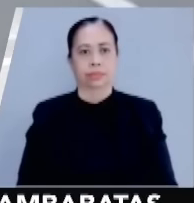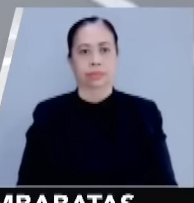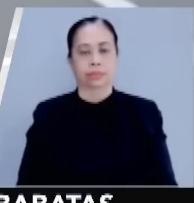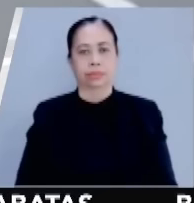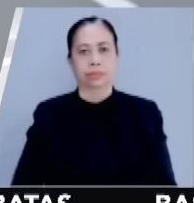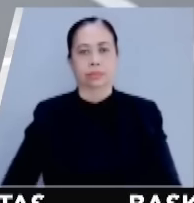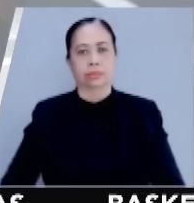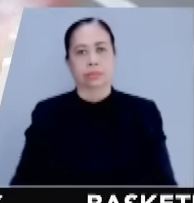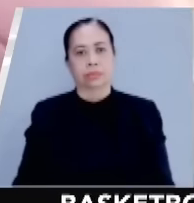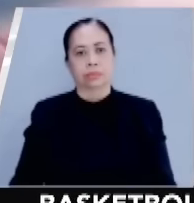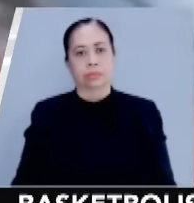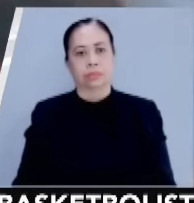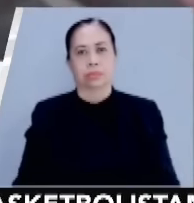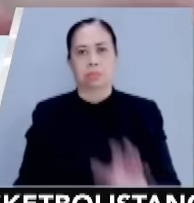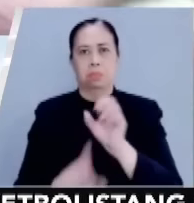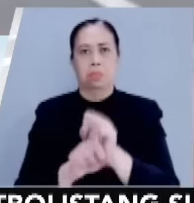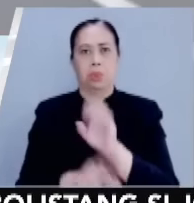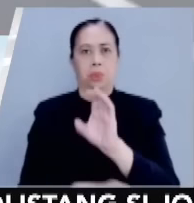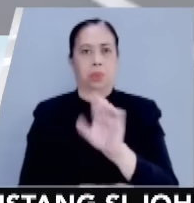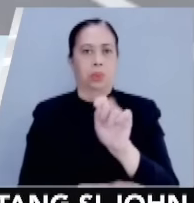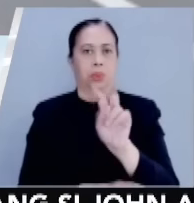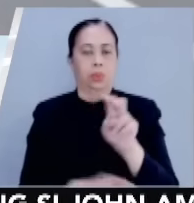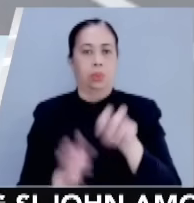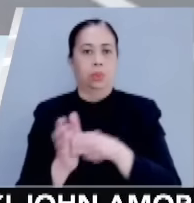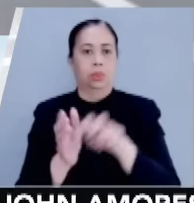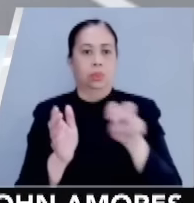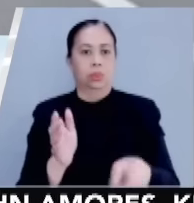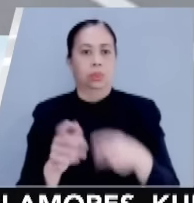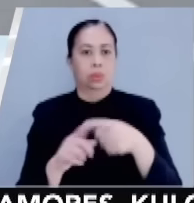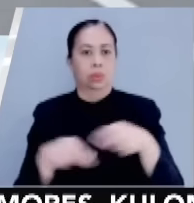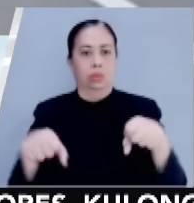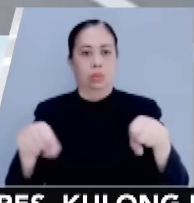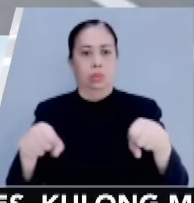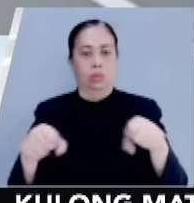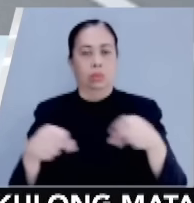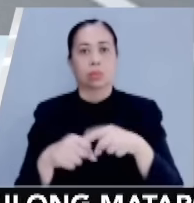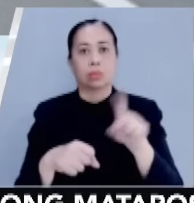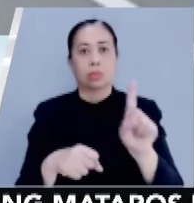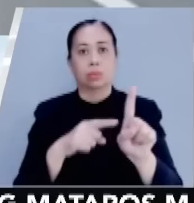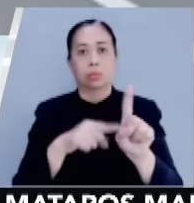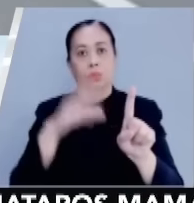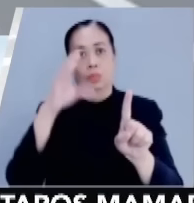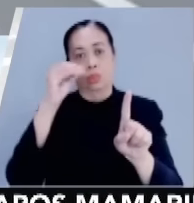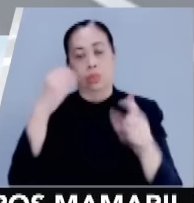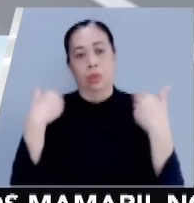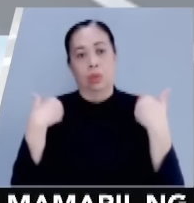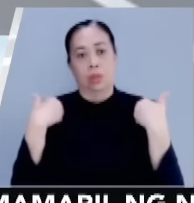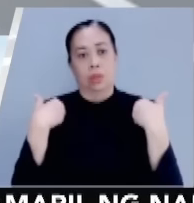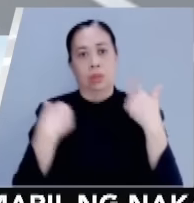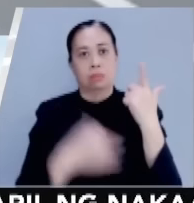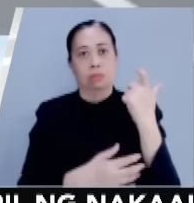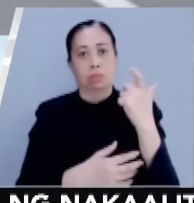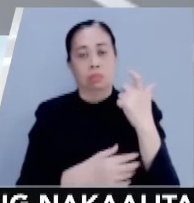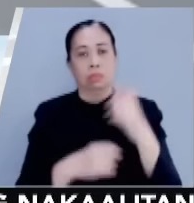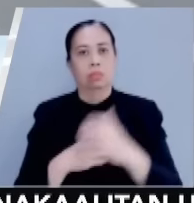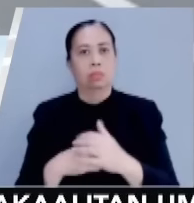Sa pool ng CCTV nang bumaba mula sa isang motorsiklo ang isang lalaking may hawak na baril.